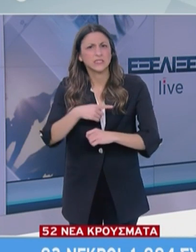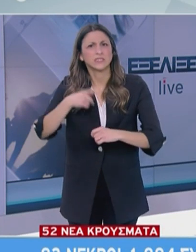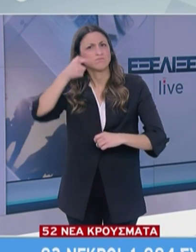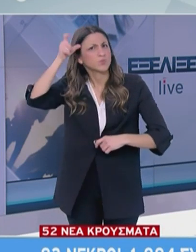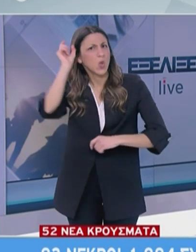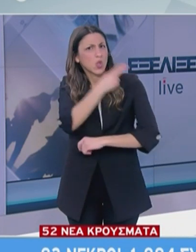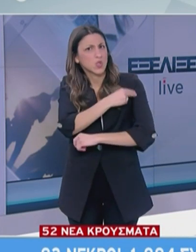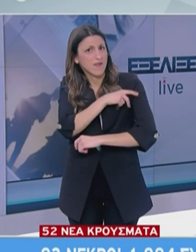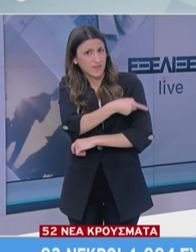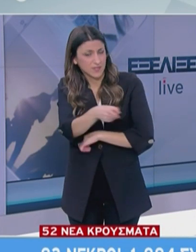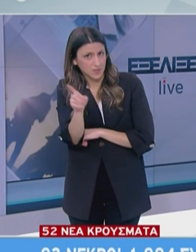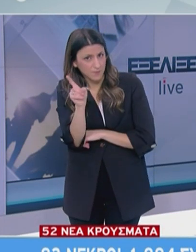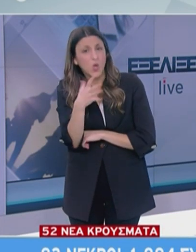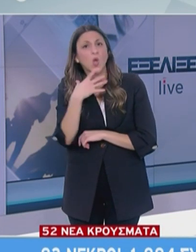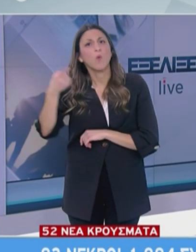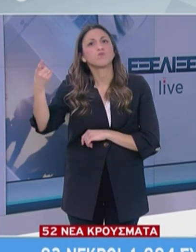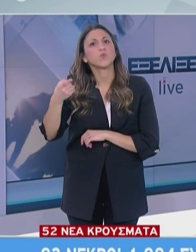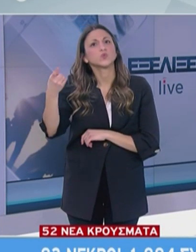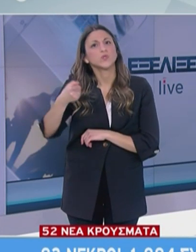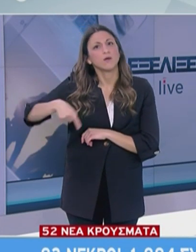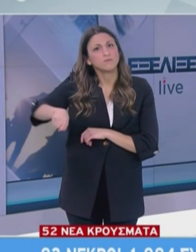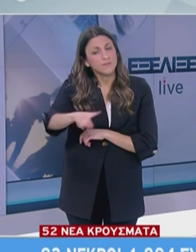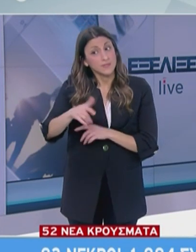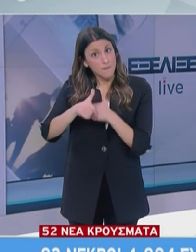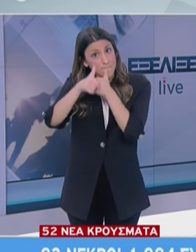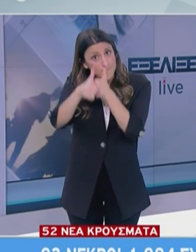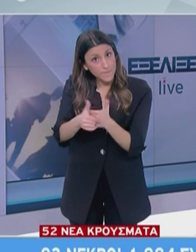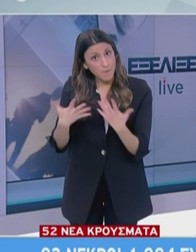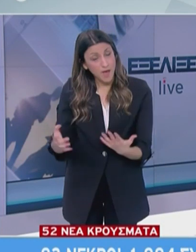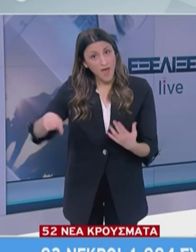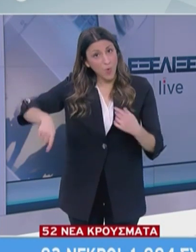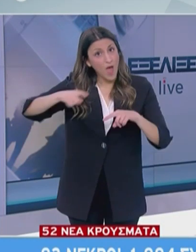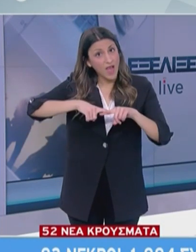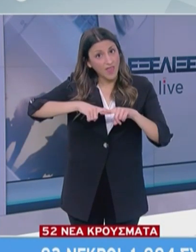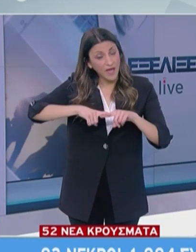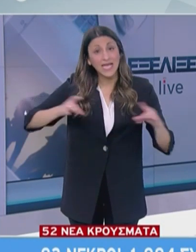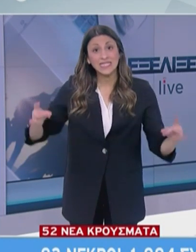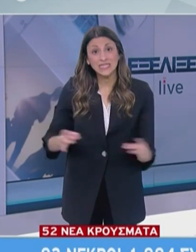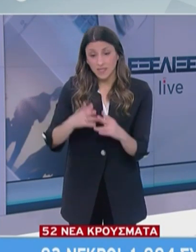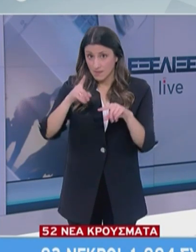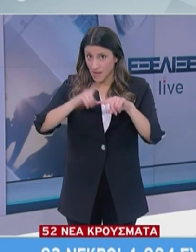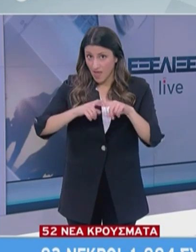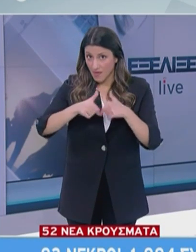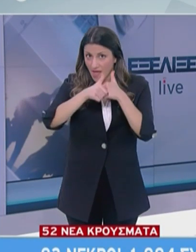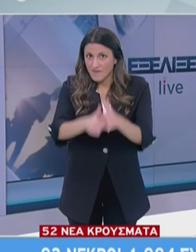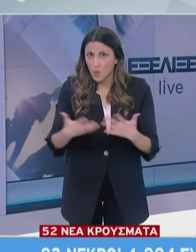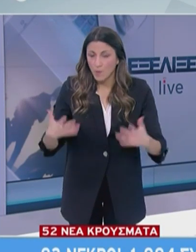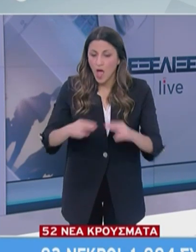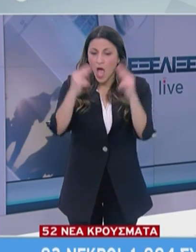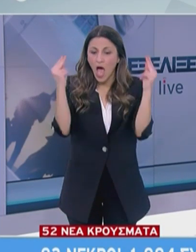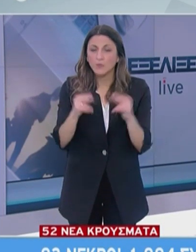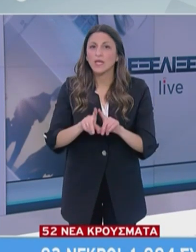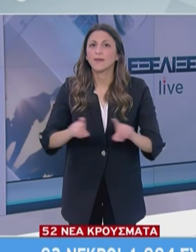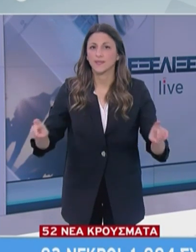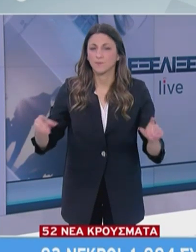χώρες με τα υψηλά ποσοστά νόσησης. Έχει εφαρμοστεί κάτι ανάλογο και στην Ελλάδα και αν ποια είναι τα αποτελέσματα? Επίσης, σήμερα